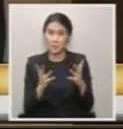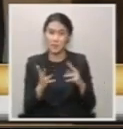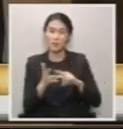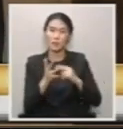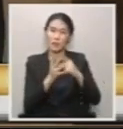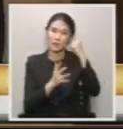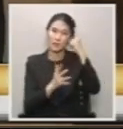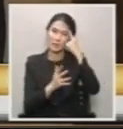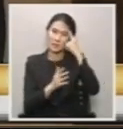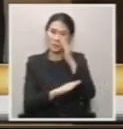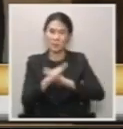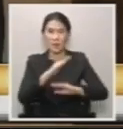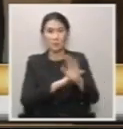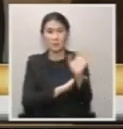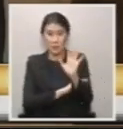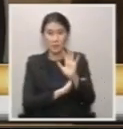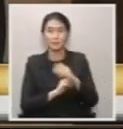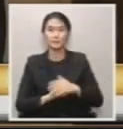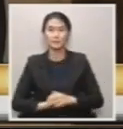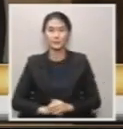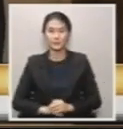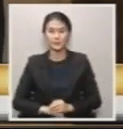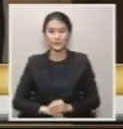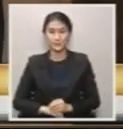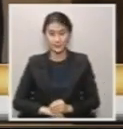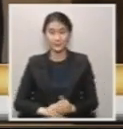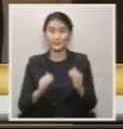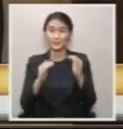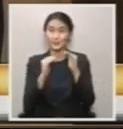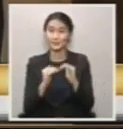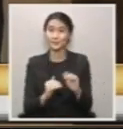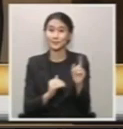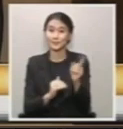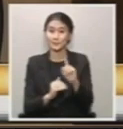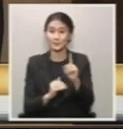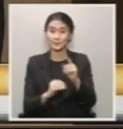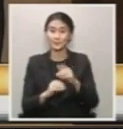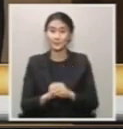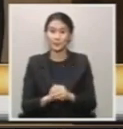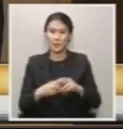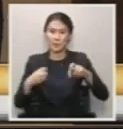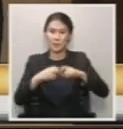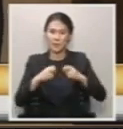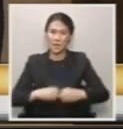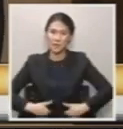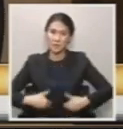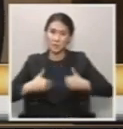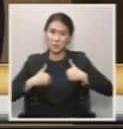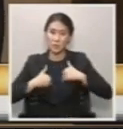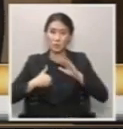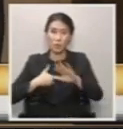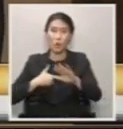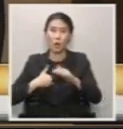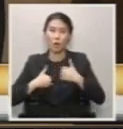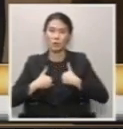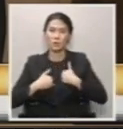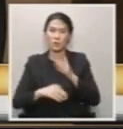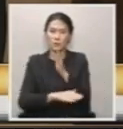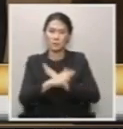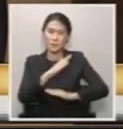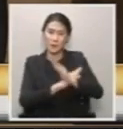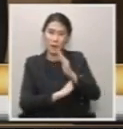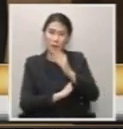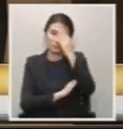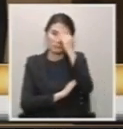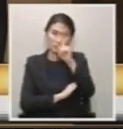ก็ไม่สามารถขึ้นจดทะเบียนได้อีกประการหนึ่งคืออุปสรรคความยากลำบากของคนพิการที่ไม่ส